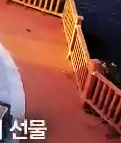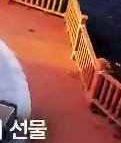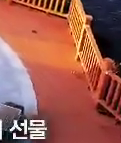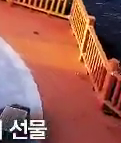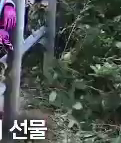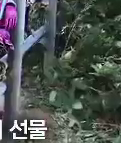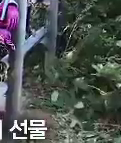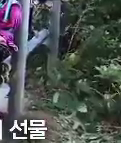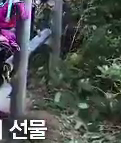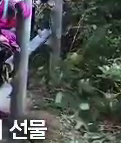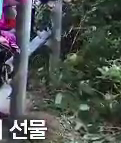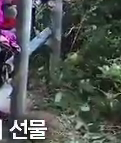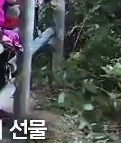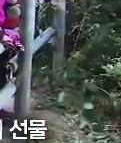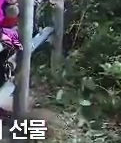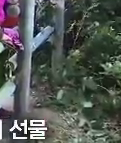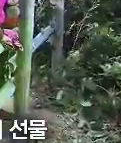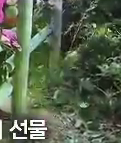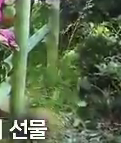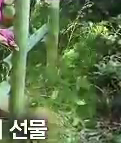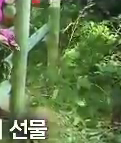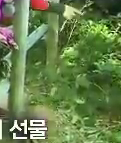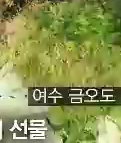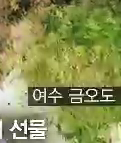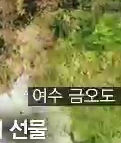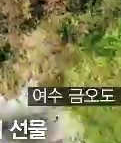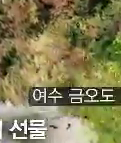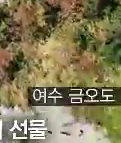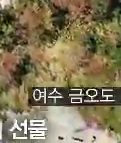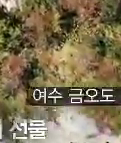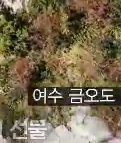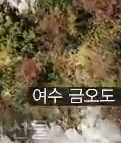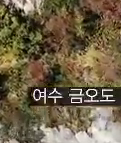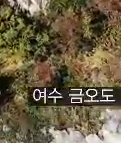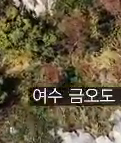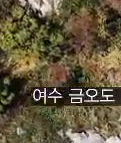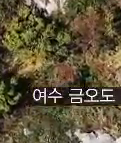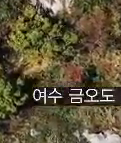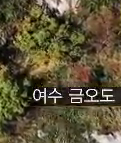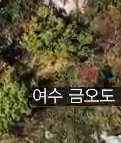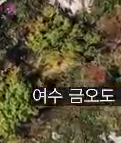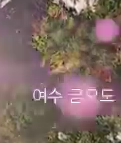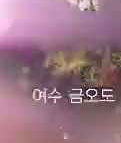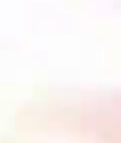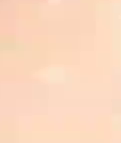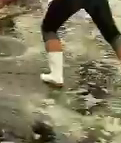있는 이야기는 가고 싶은 섬에서만 만날 수 있는 남도만의 선물입니다.